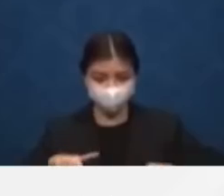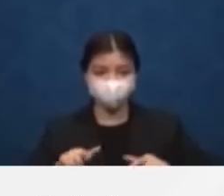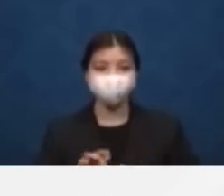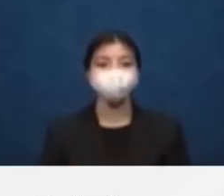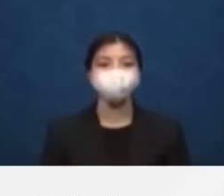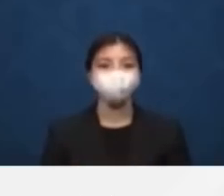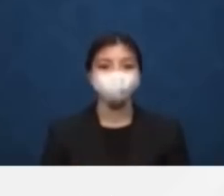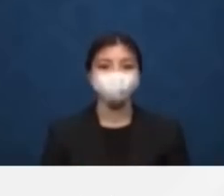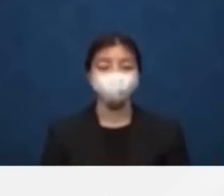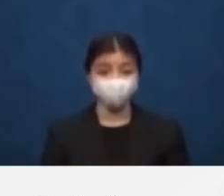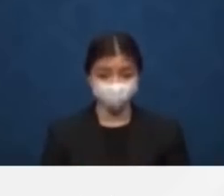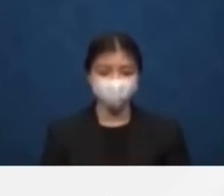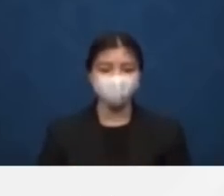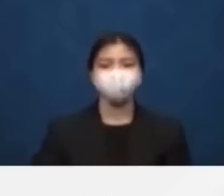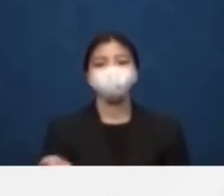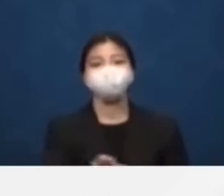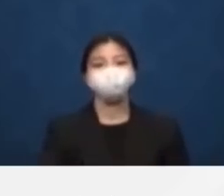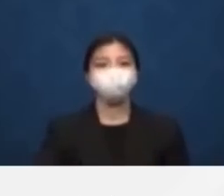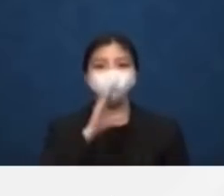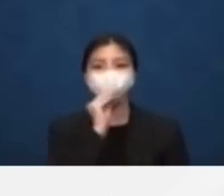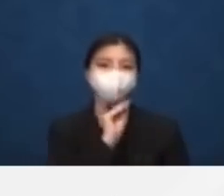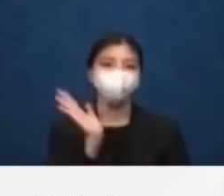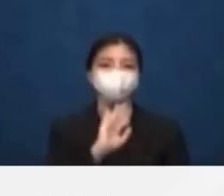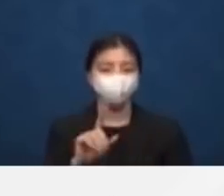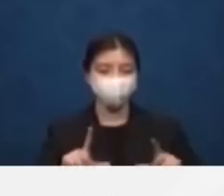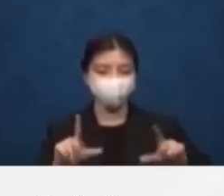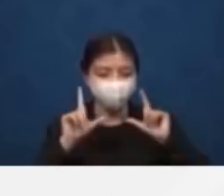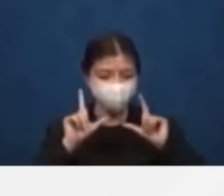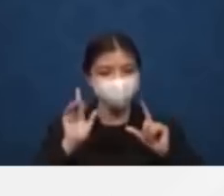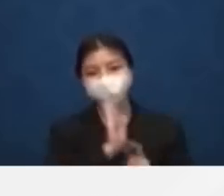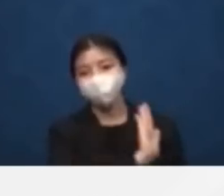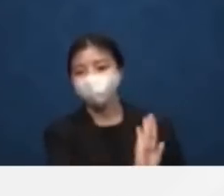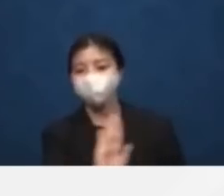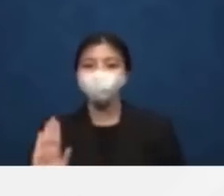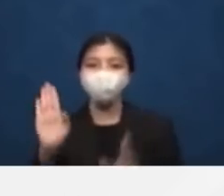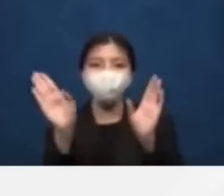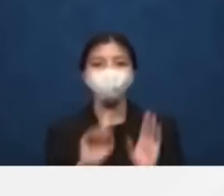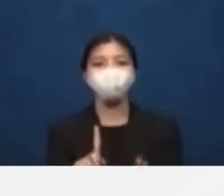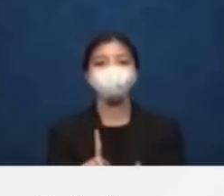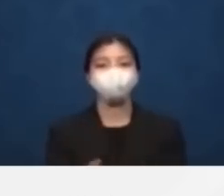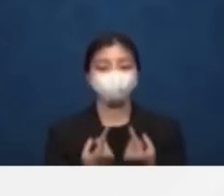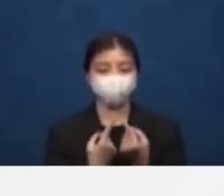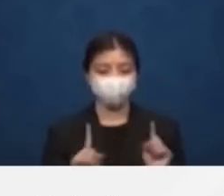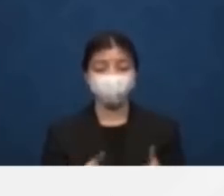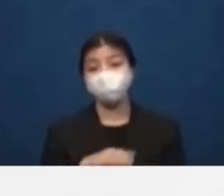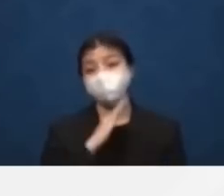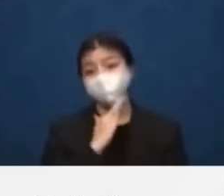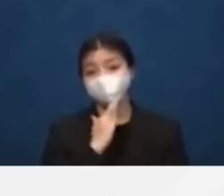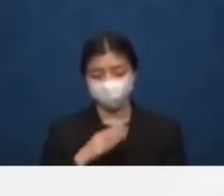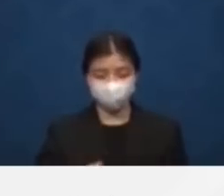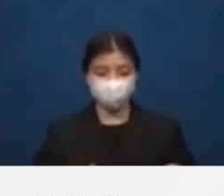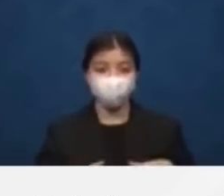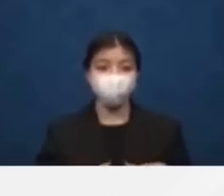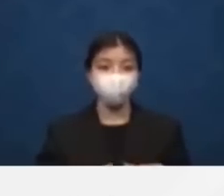อันเป็นตามหลักประชาธิปไตยและความต้องการของประชาชนทั้งเพื่อความสงบเรียบร้อยของประเทศก็ถือว่าคนโกหกแล้ว